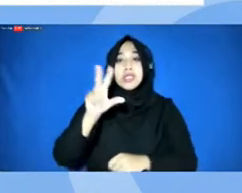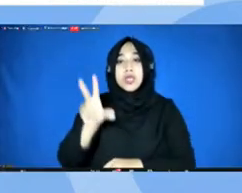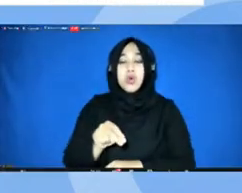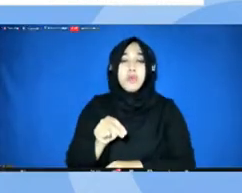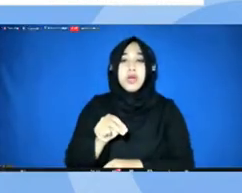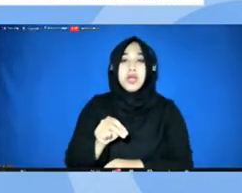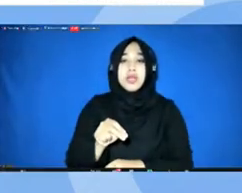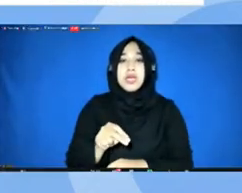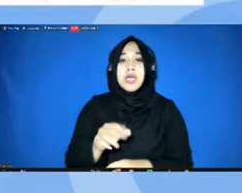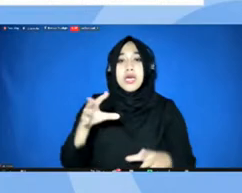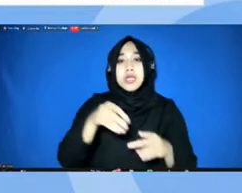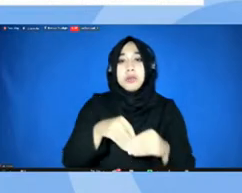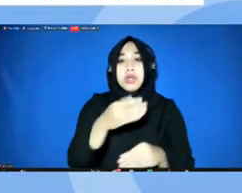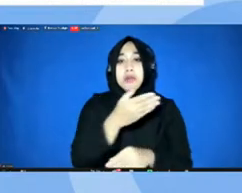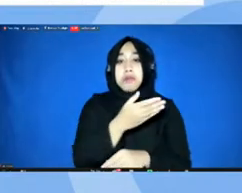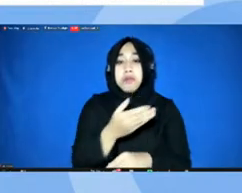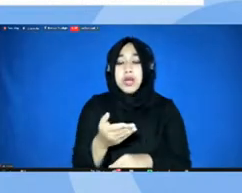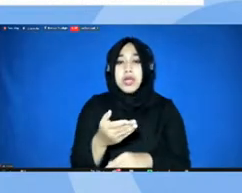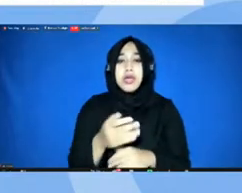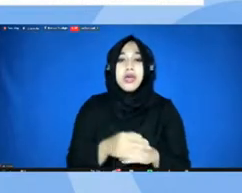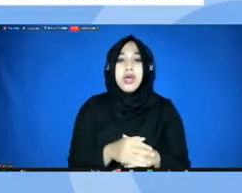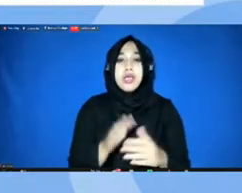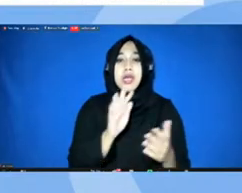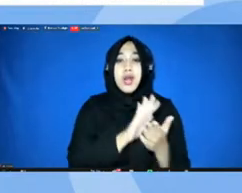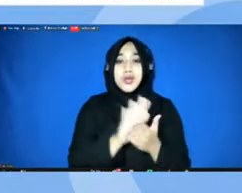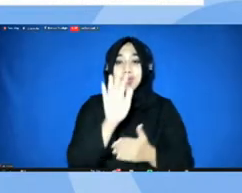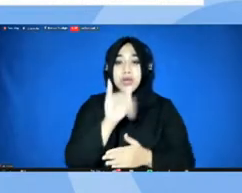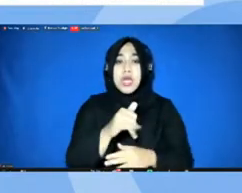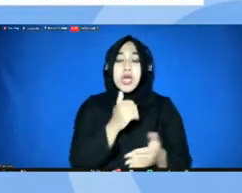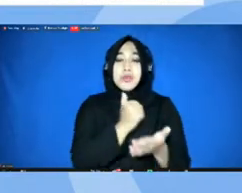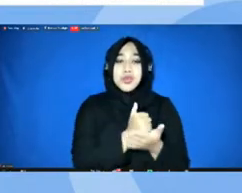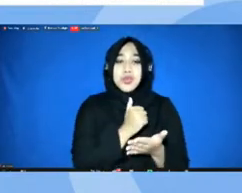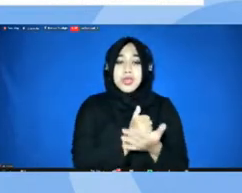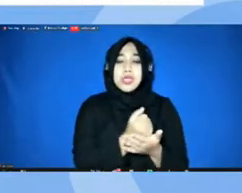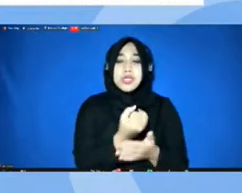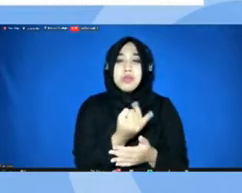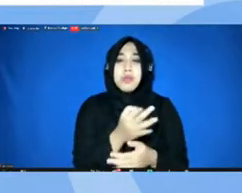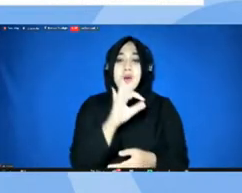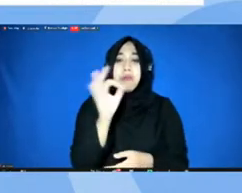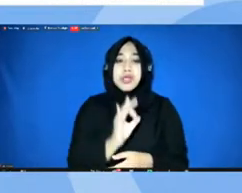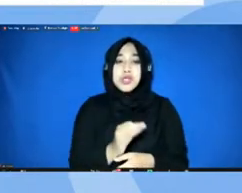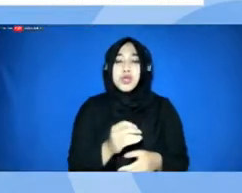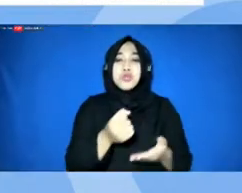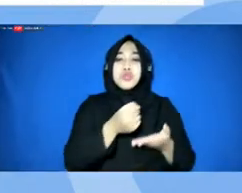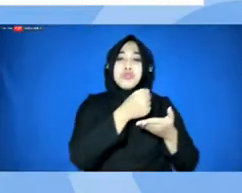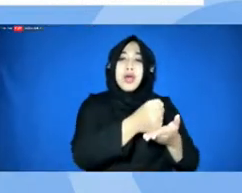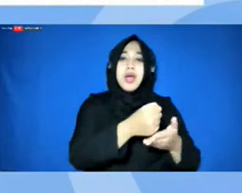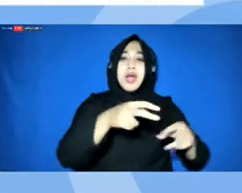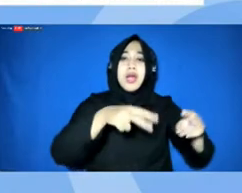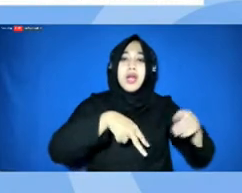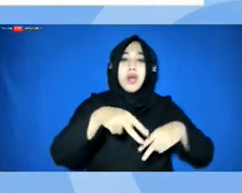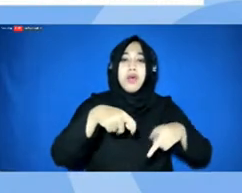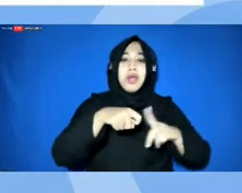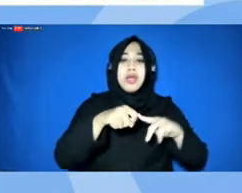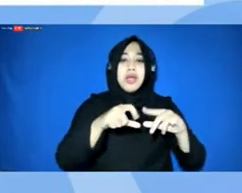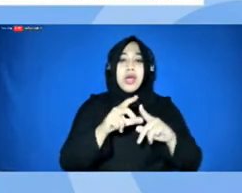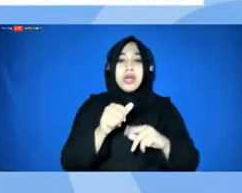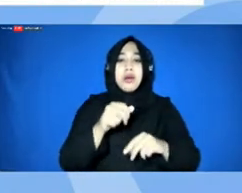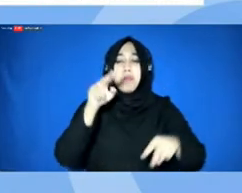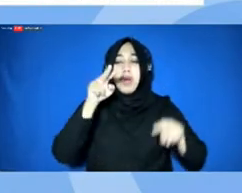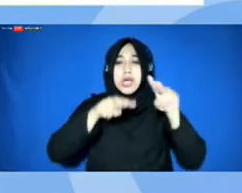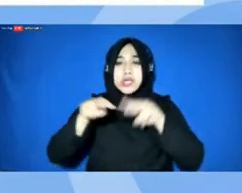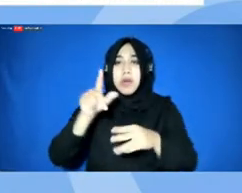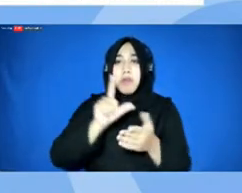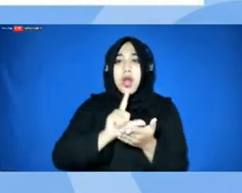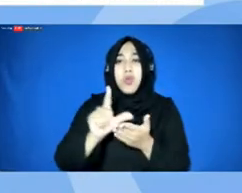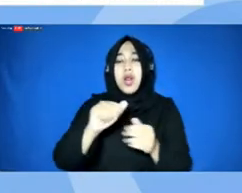dari keterlibatan mereka secara langsung ya. Sebenarnya seberapa persen sih Pak sumbangan relawan dan juga kader untuk pelacakan dan juga pelaporan kasus